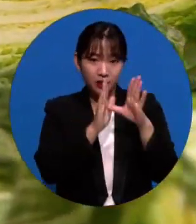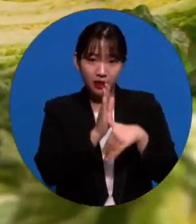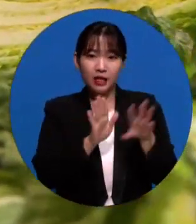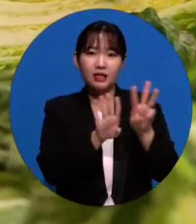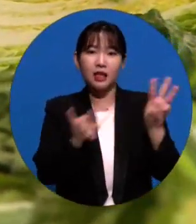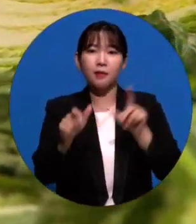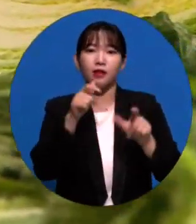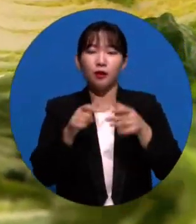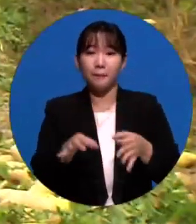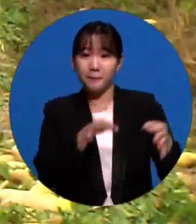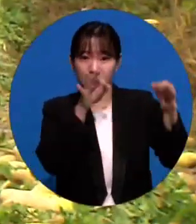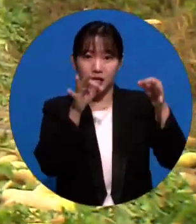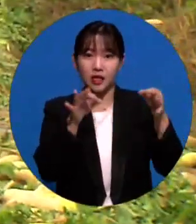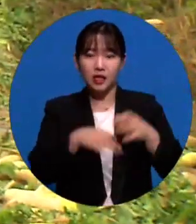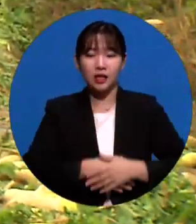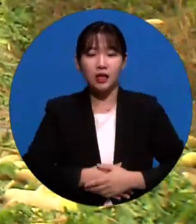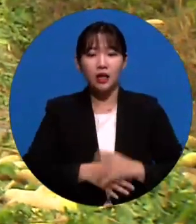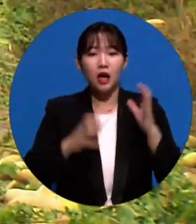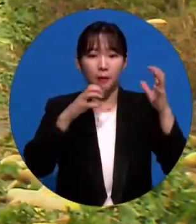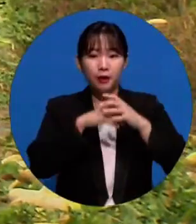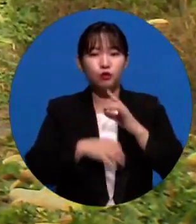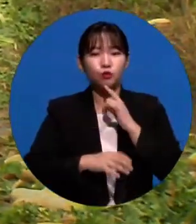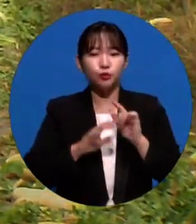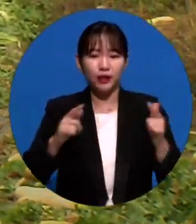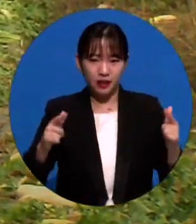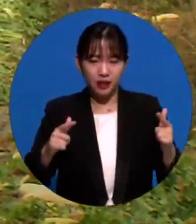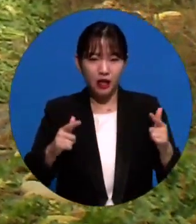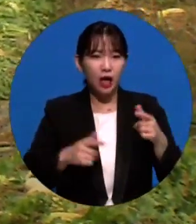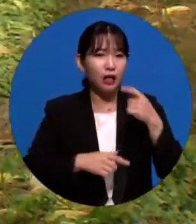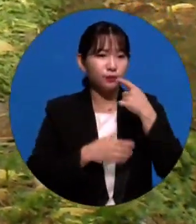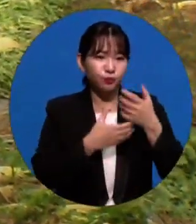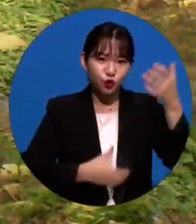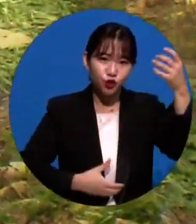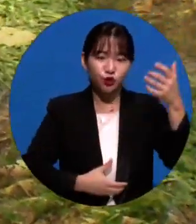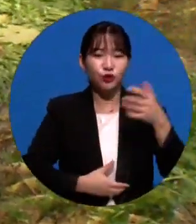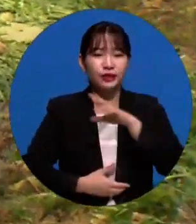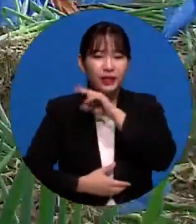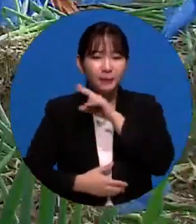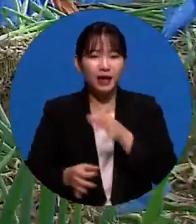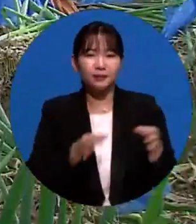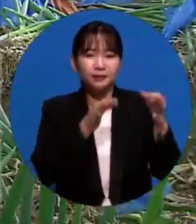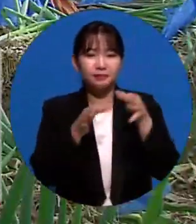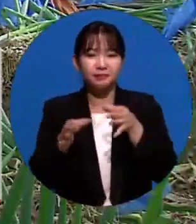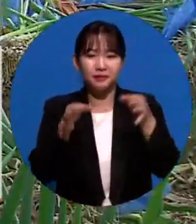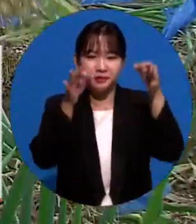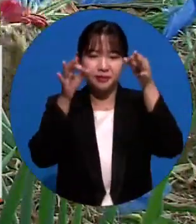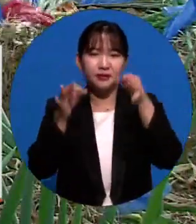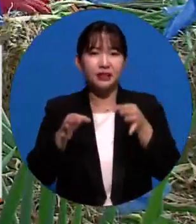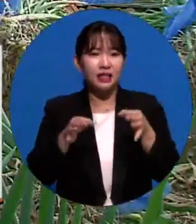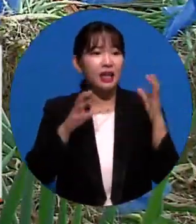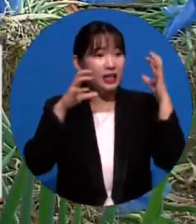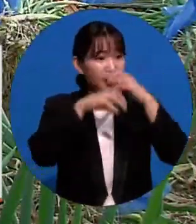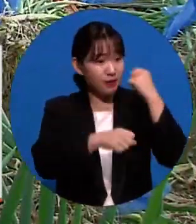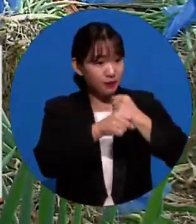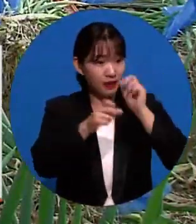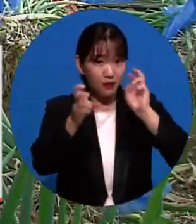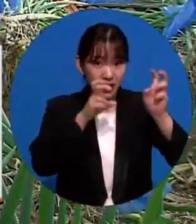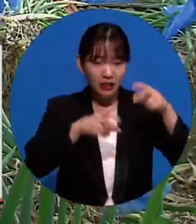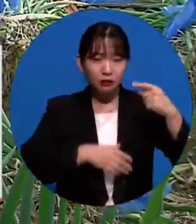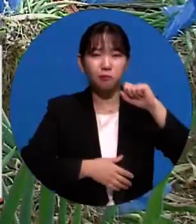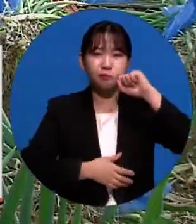3배 가 올랐습니다 배추 뿐만이 아닙니다 무 대파 등도 줄줄이 오르며 포장김치 를 생산하는 업체들도